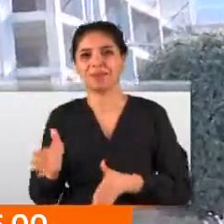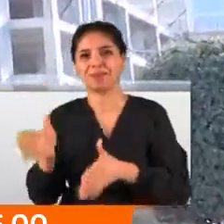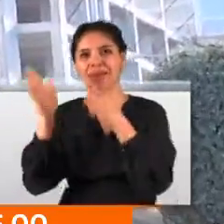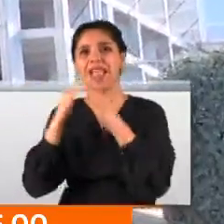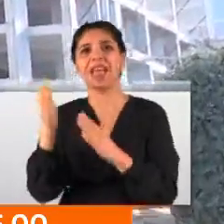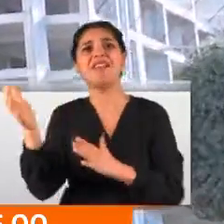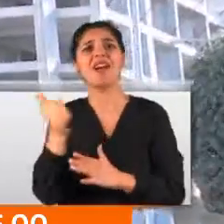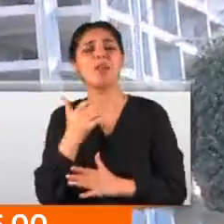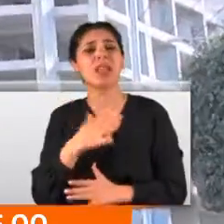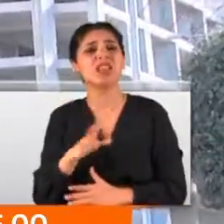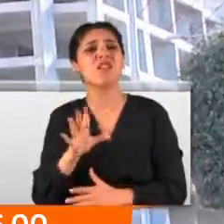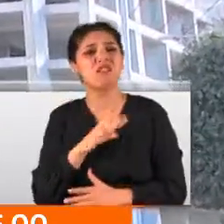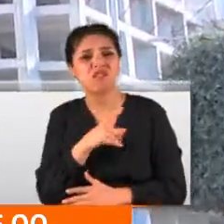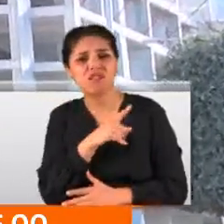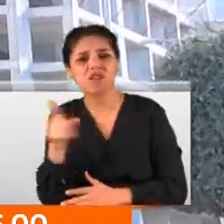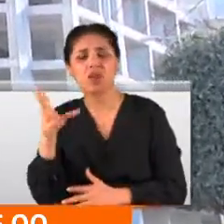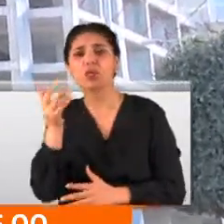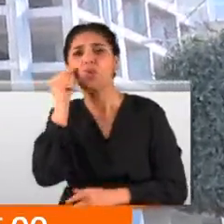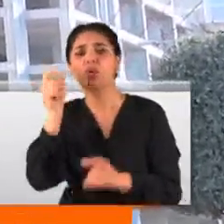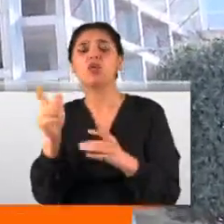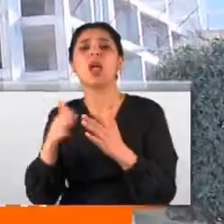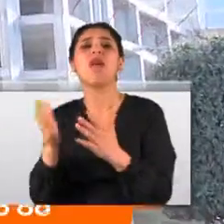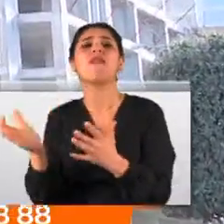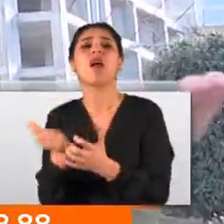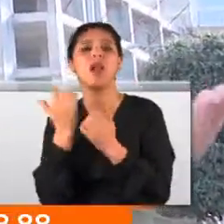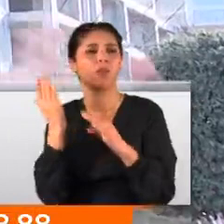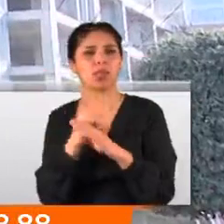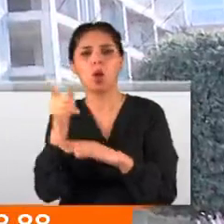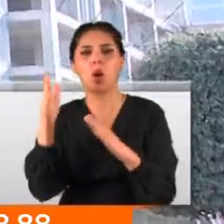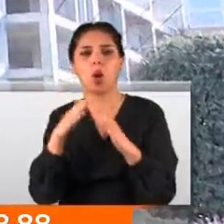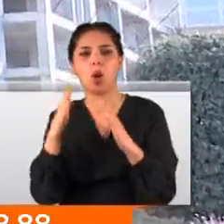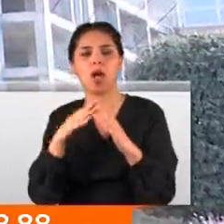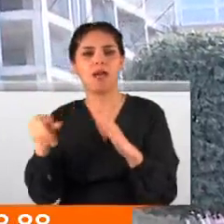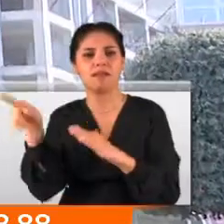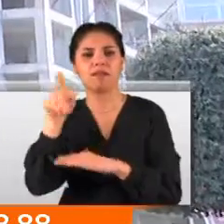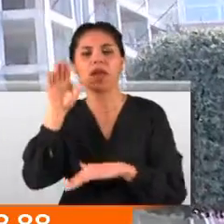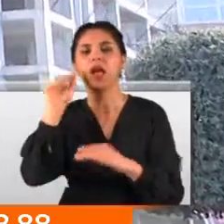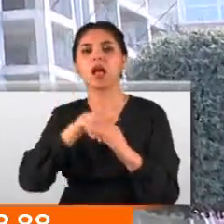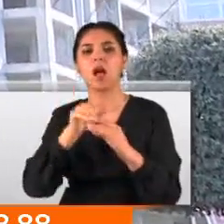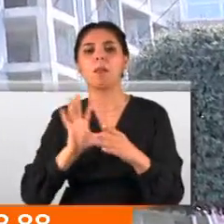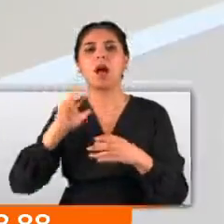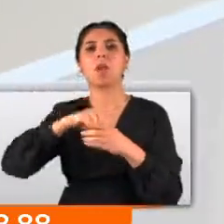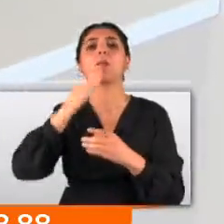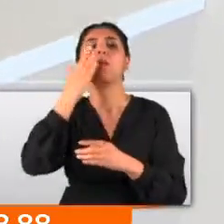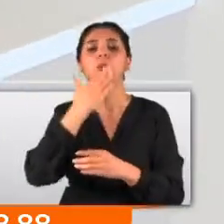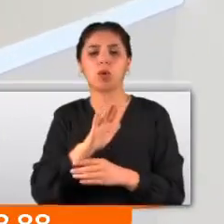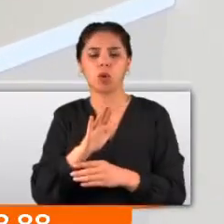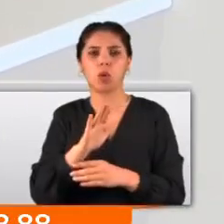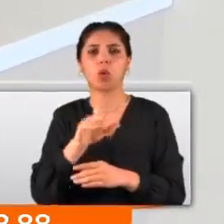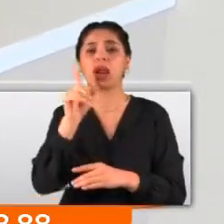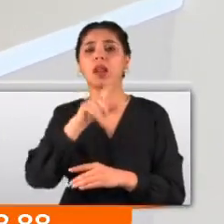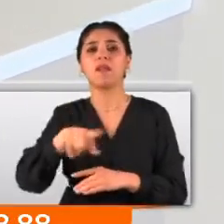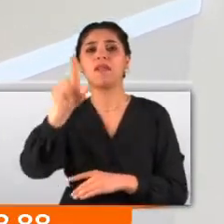evi almak istediğiniz zaman çoğu kişi o evi satın alamıyor. Çünkü o evlerin çoğu kampanyaya dahil değil. İhtiyaç